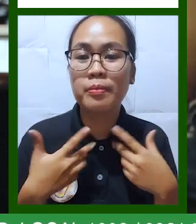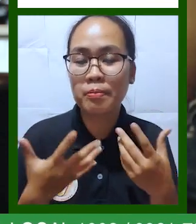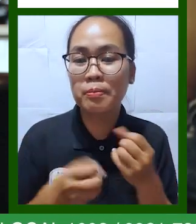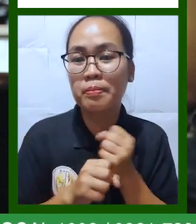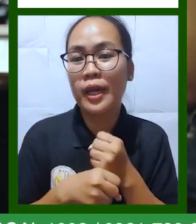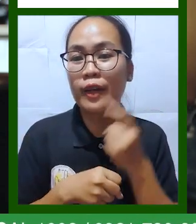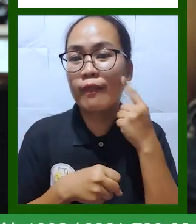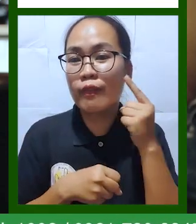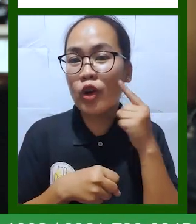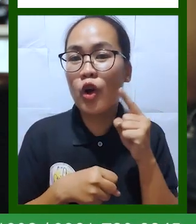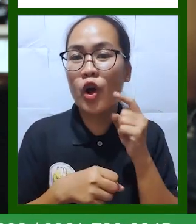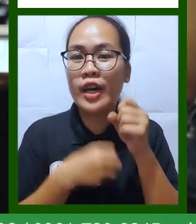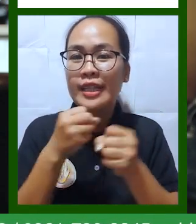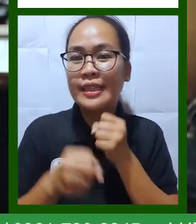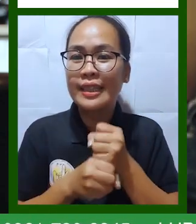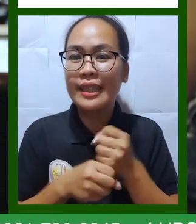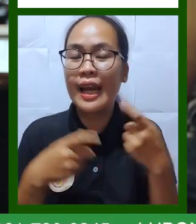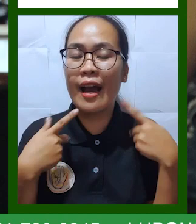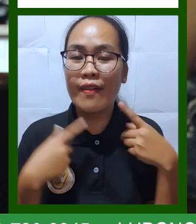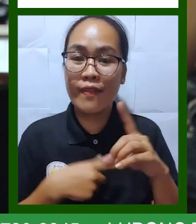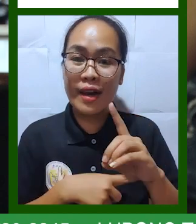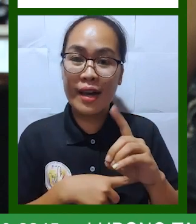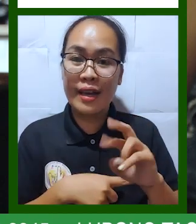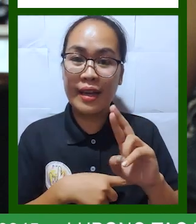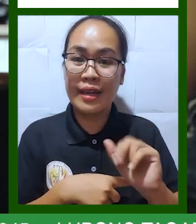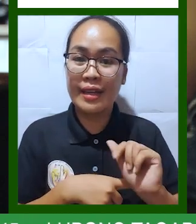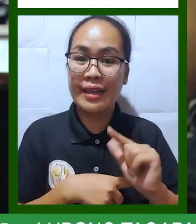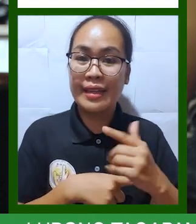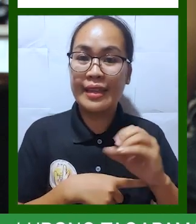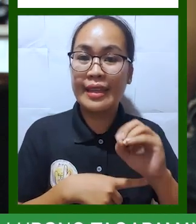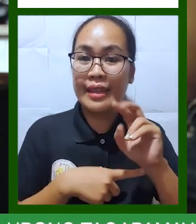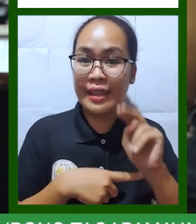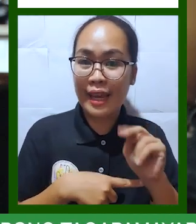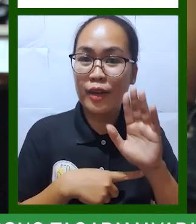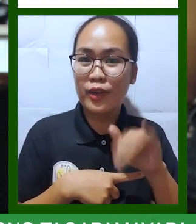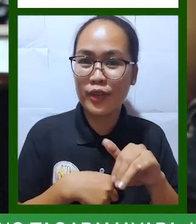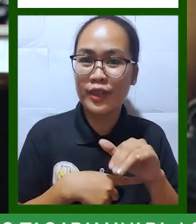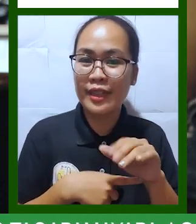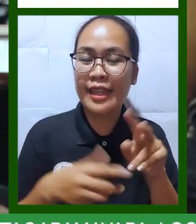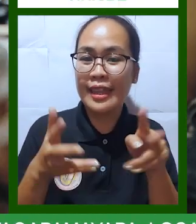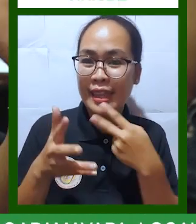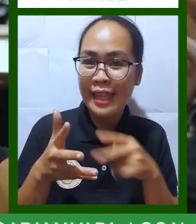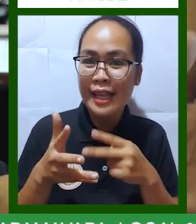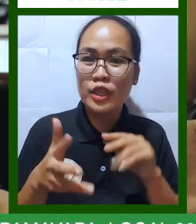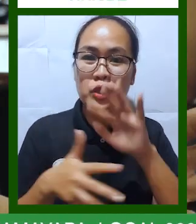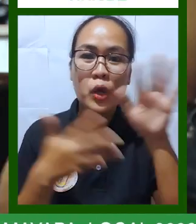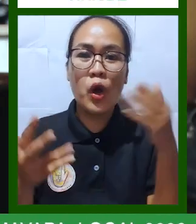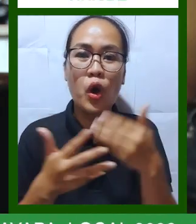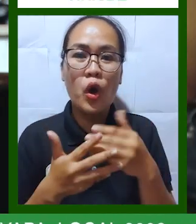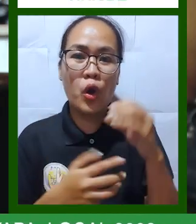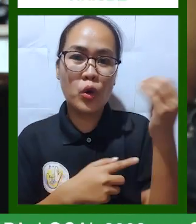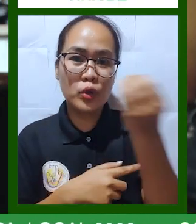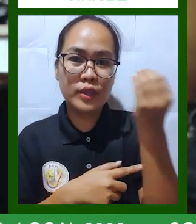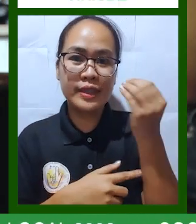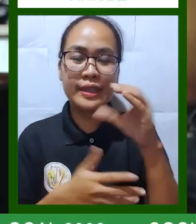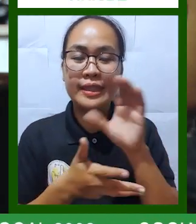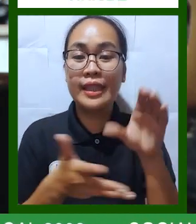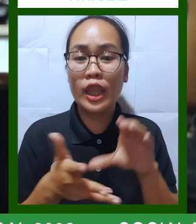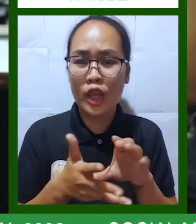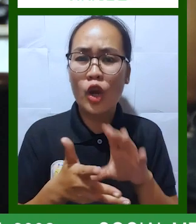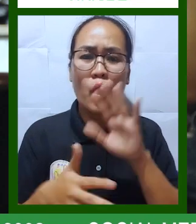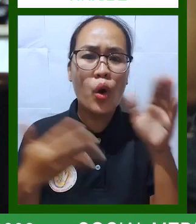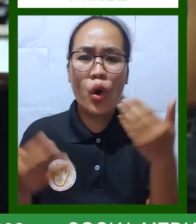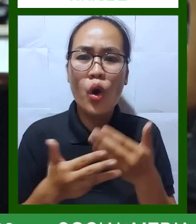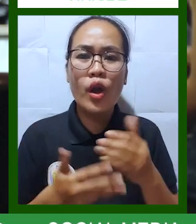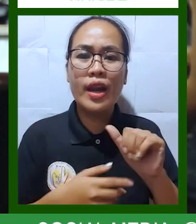tayo ng yung ating taunan na Dragon Dance, no? Dito po sa buong Ortigas Center as well as sa buong village po natin